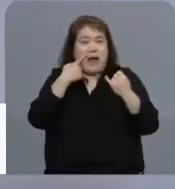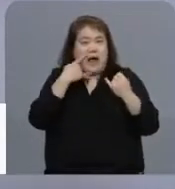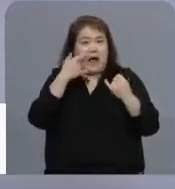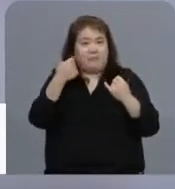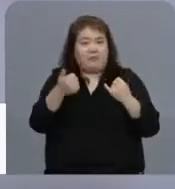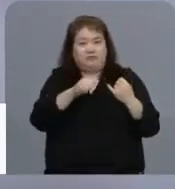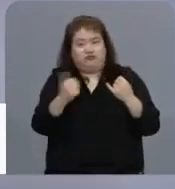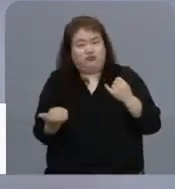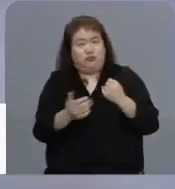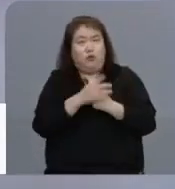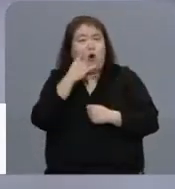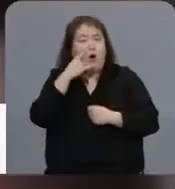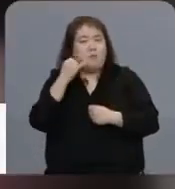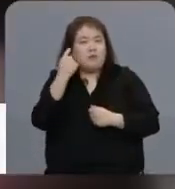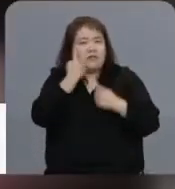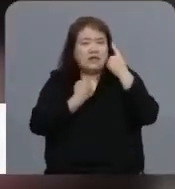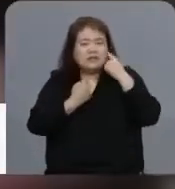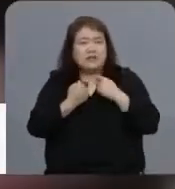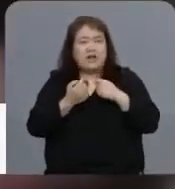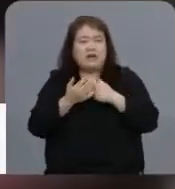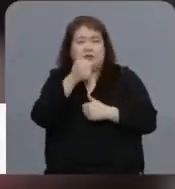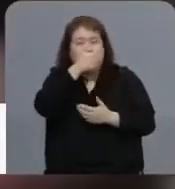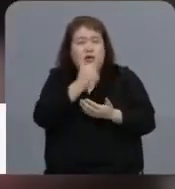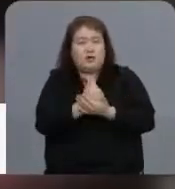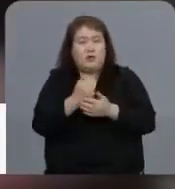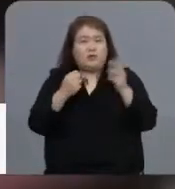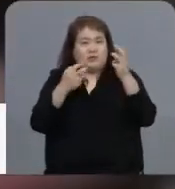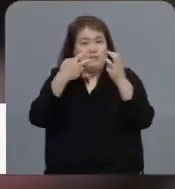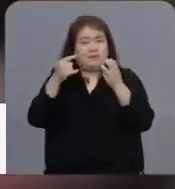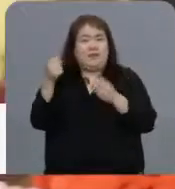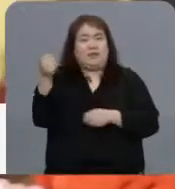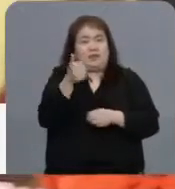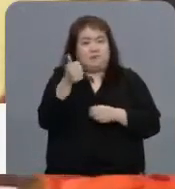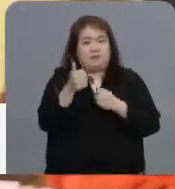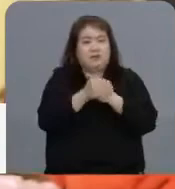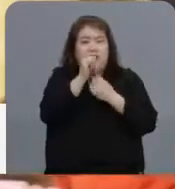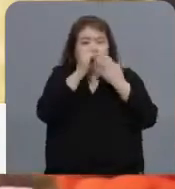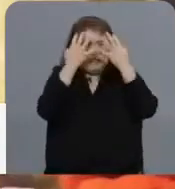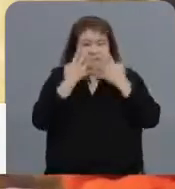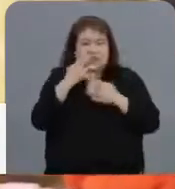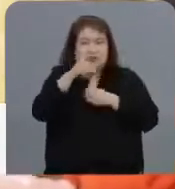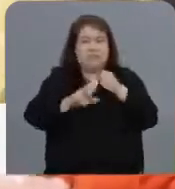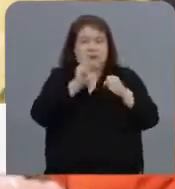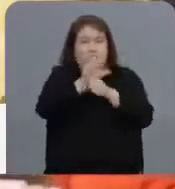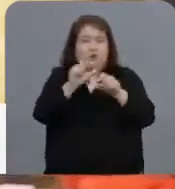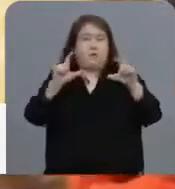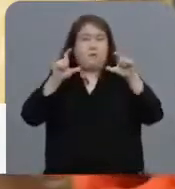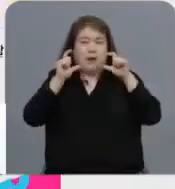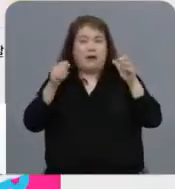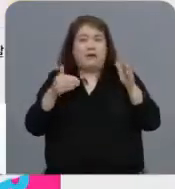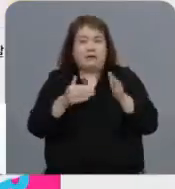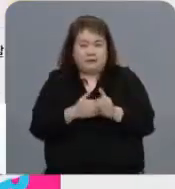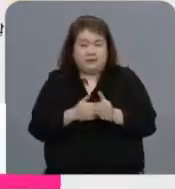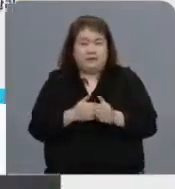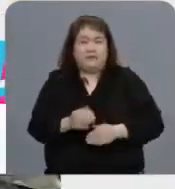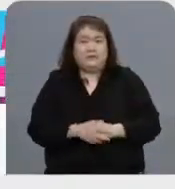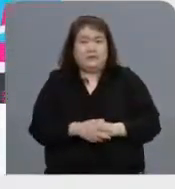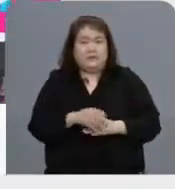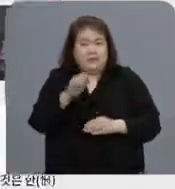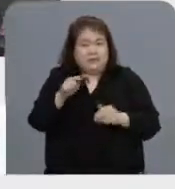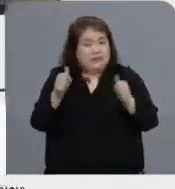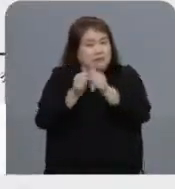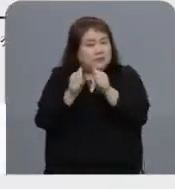하고 어머니 등 을 다치게 한 혐의로 30대 남성이 징역 25년을 선고받았다 는데요 이